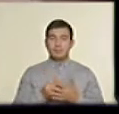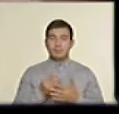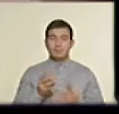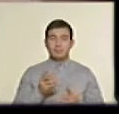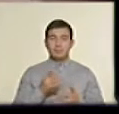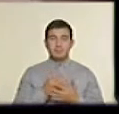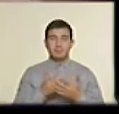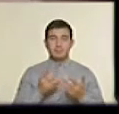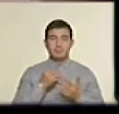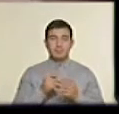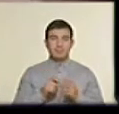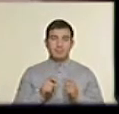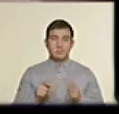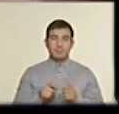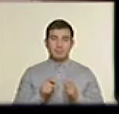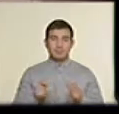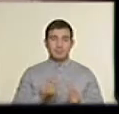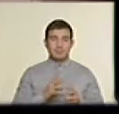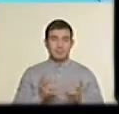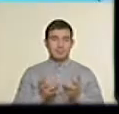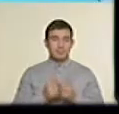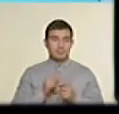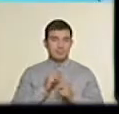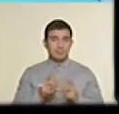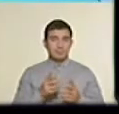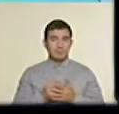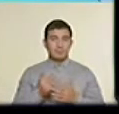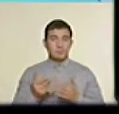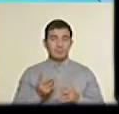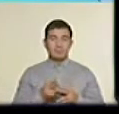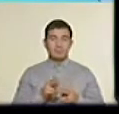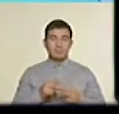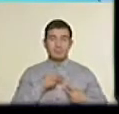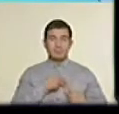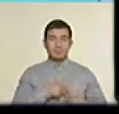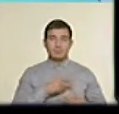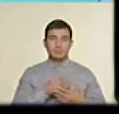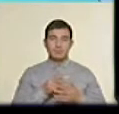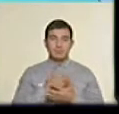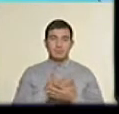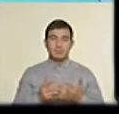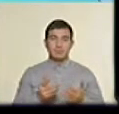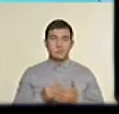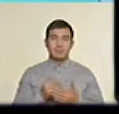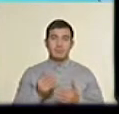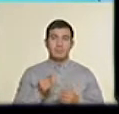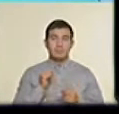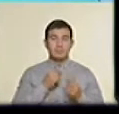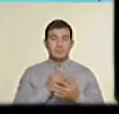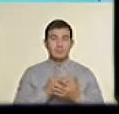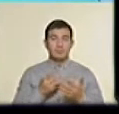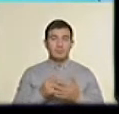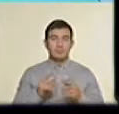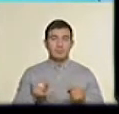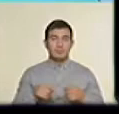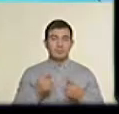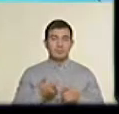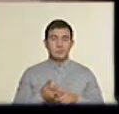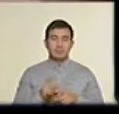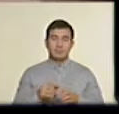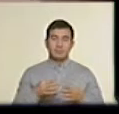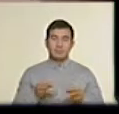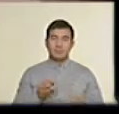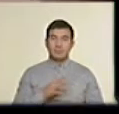ishlab chiqarmaydigan sohalar safiga kiradi va uni xizmat ko'rsatish sohasi ham deb yuritiladi. Iqtisodiyotimizni barqaror